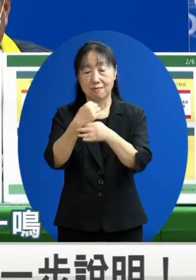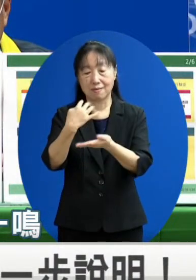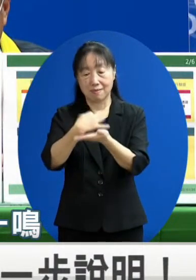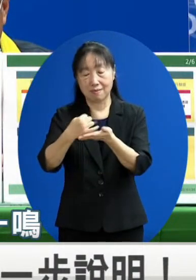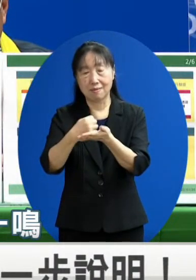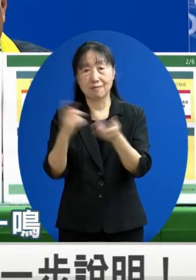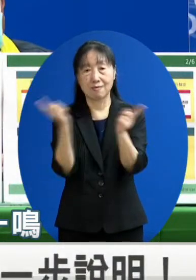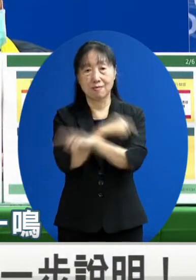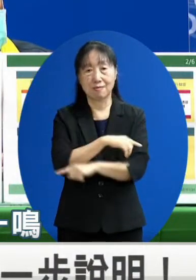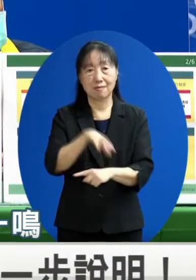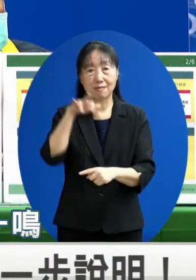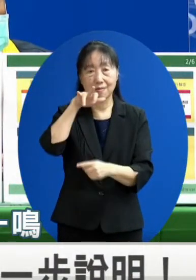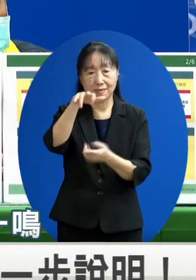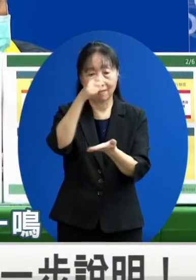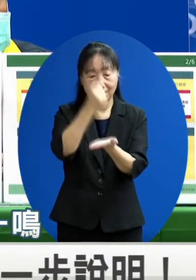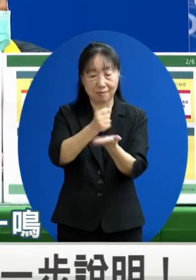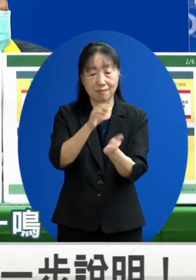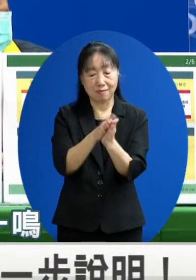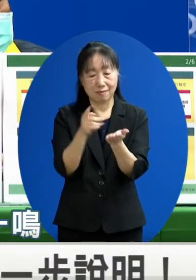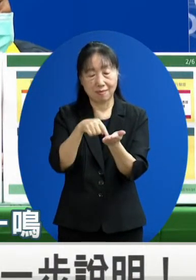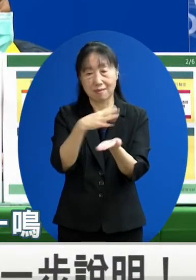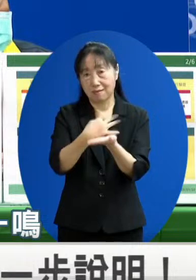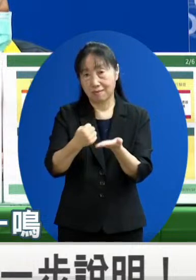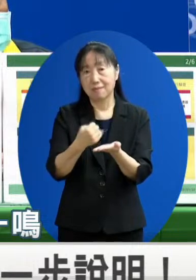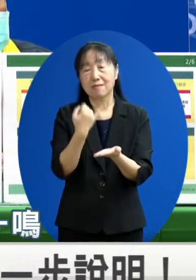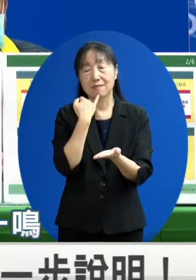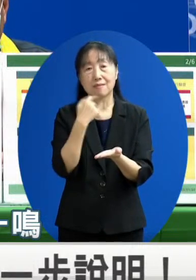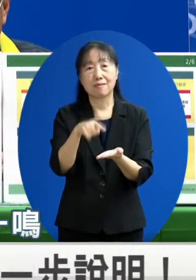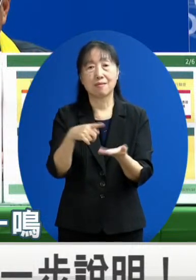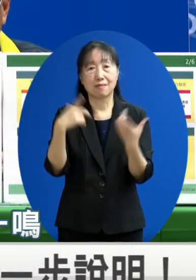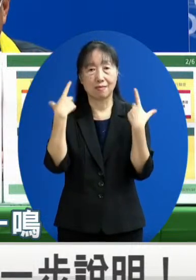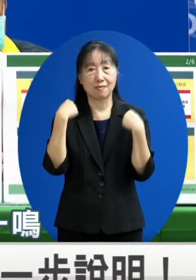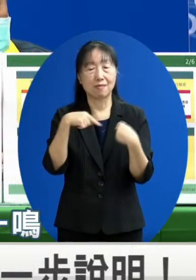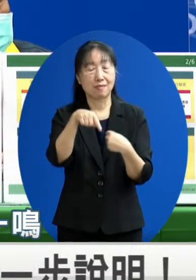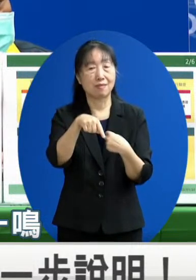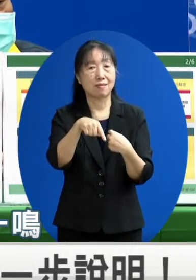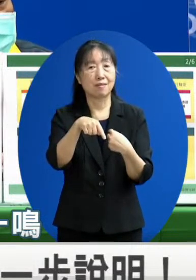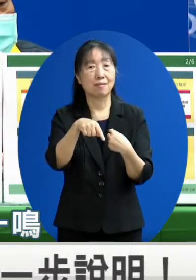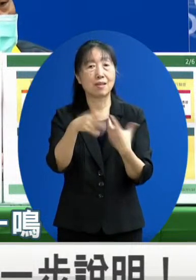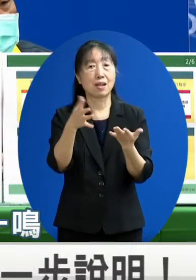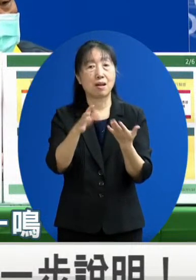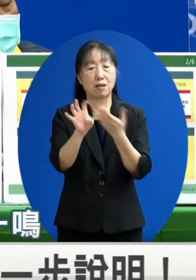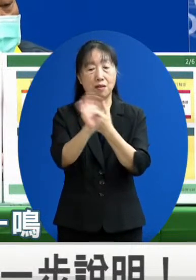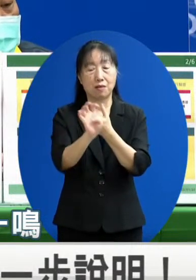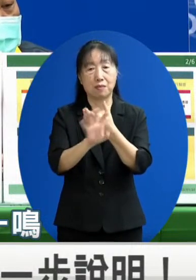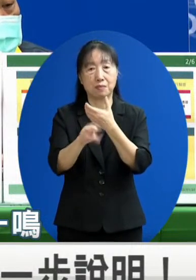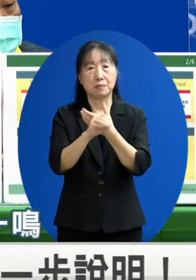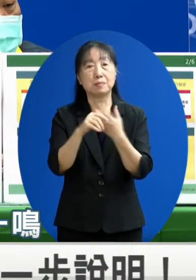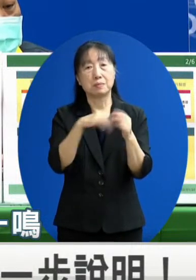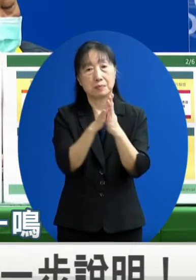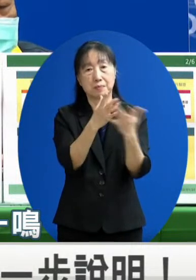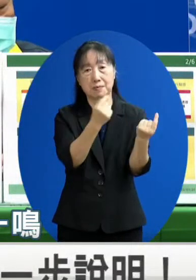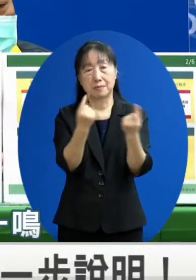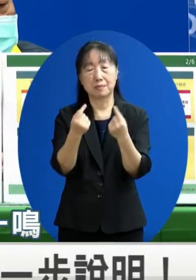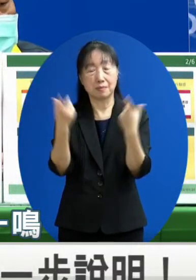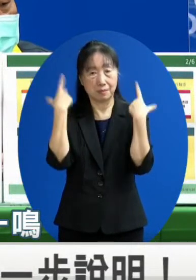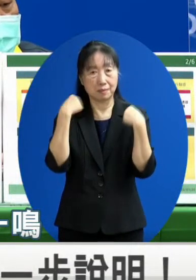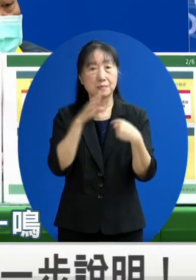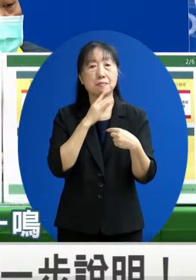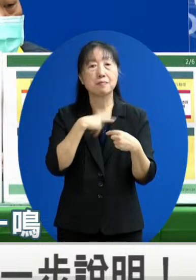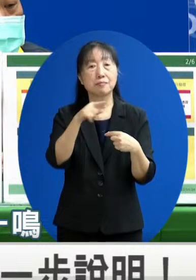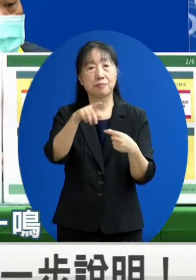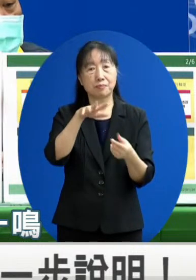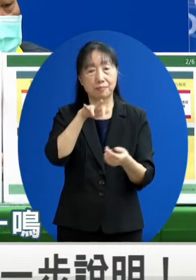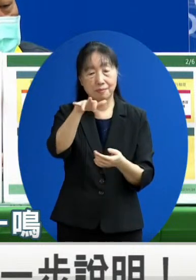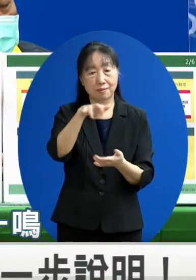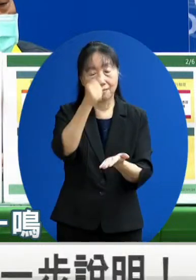今天所呈现的这个 QR Code 和前往的网站其实都跟原来的方式是一样的，那差异只在差在说原来是用护照号